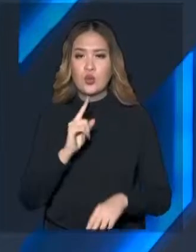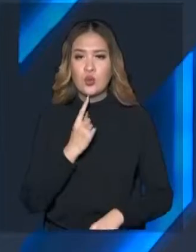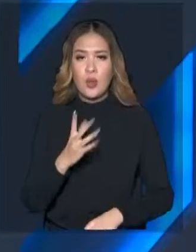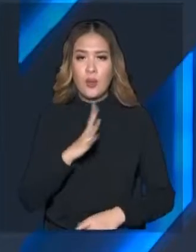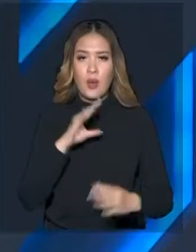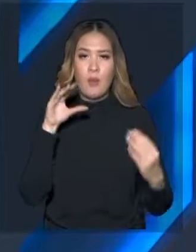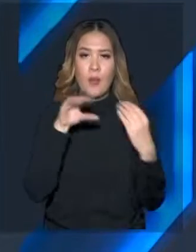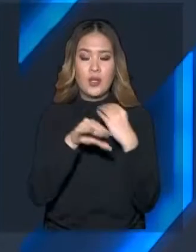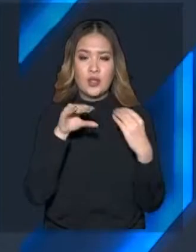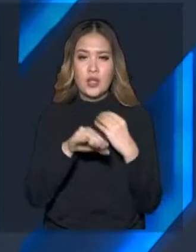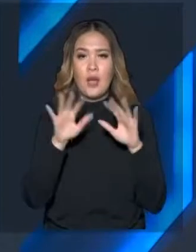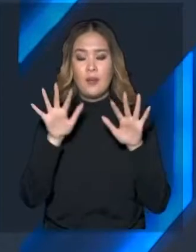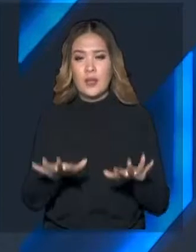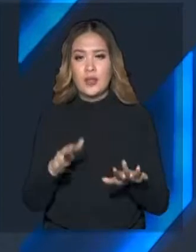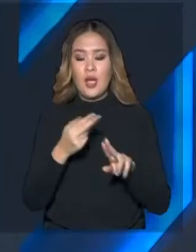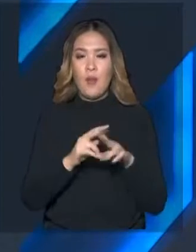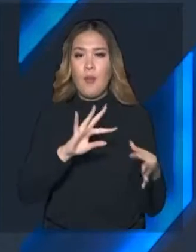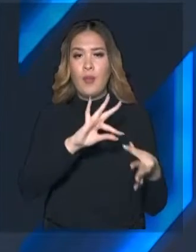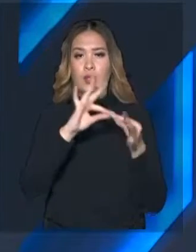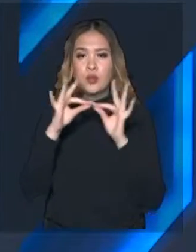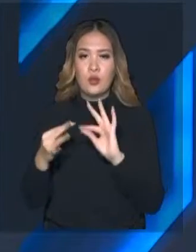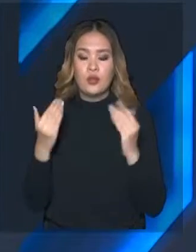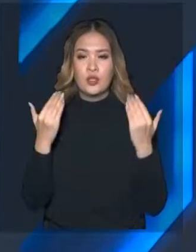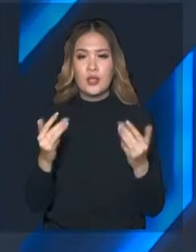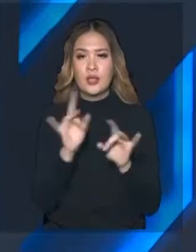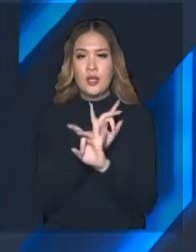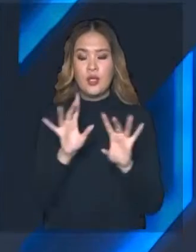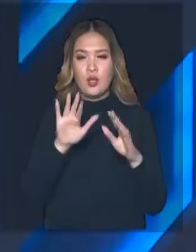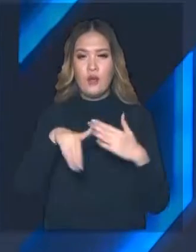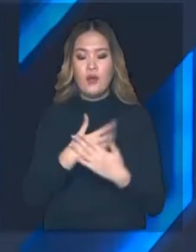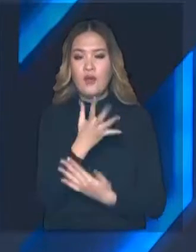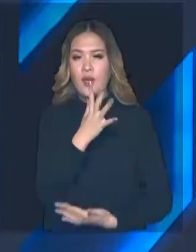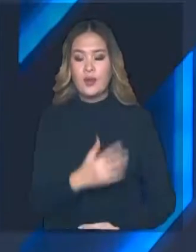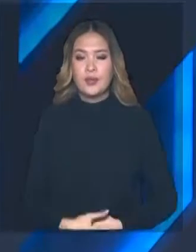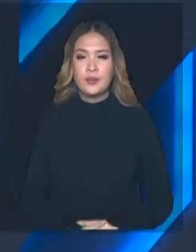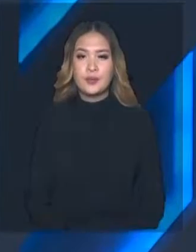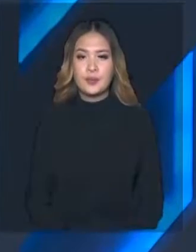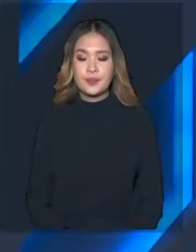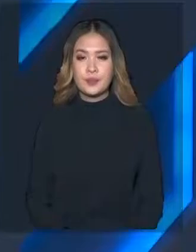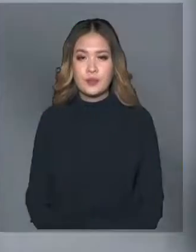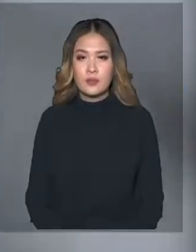и автомобильное сообщение. Подробности в материале корреспондентов «Нового времени».